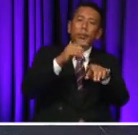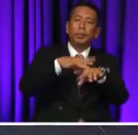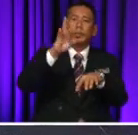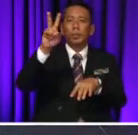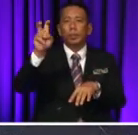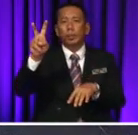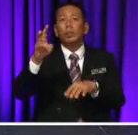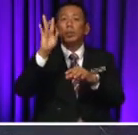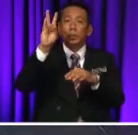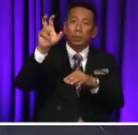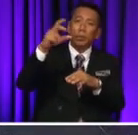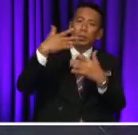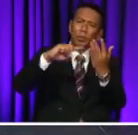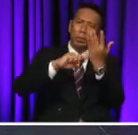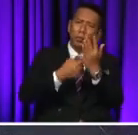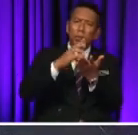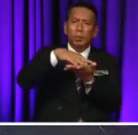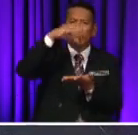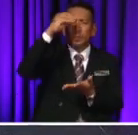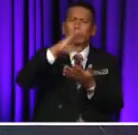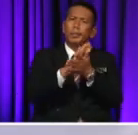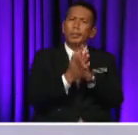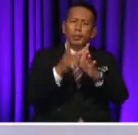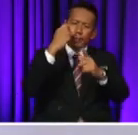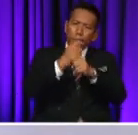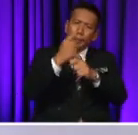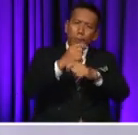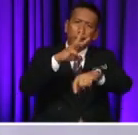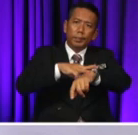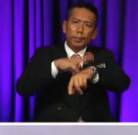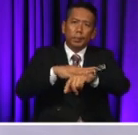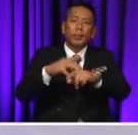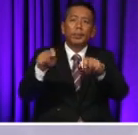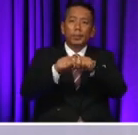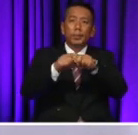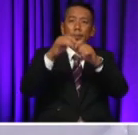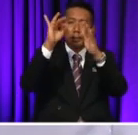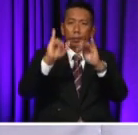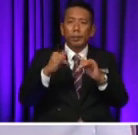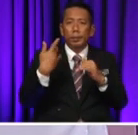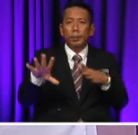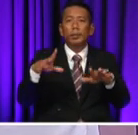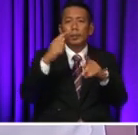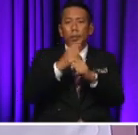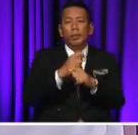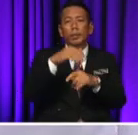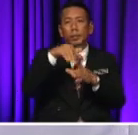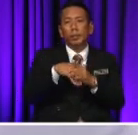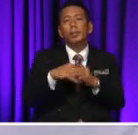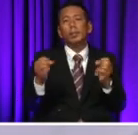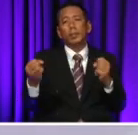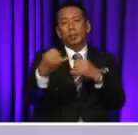untuk ke kelas untuk memulihkan pelajaran jadi tempat dimaksud seperti mana yang telah ditetapkan dalam sebuah